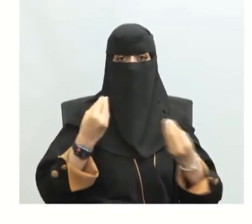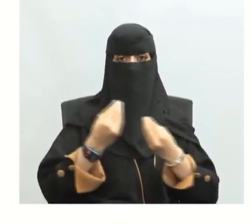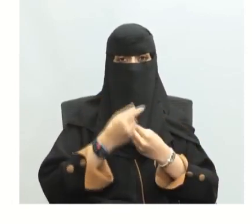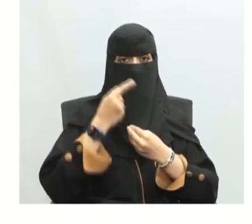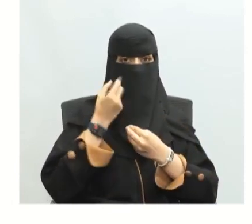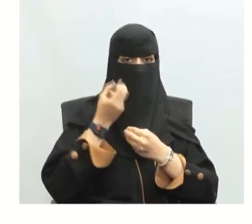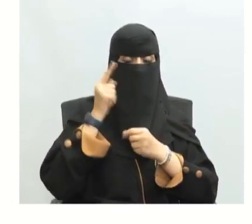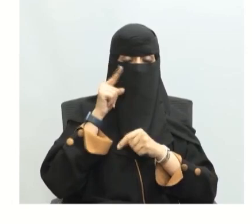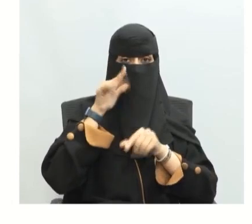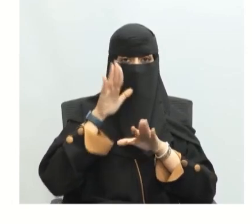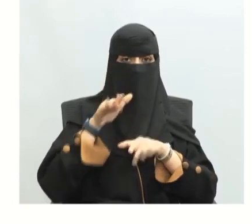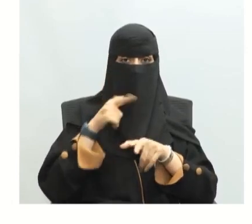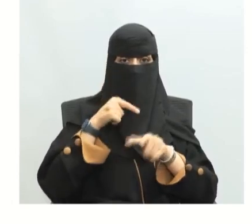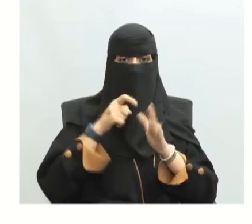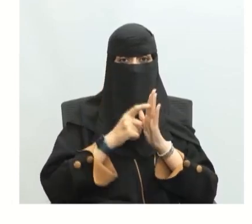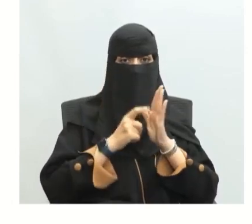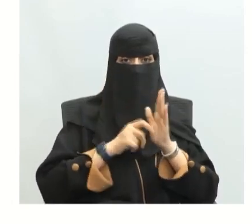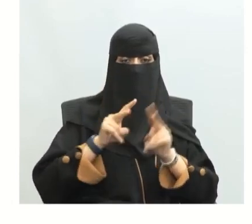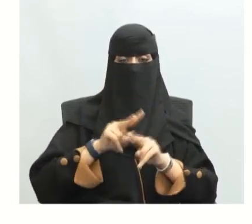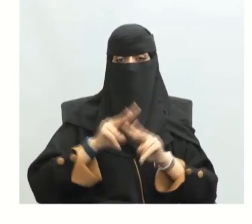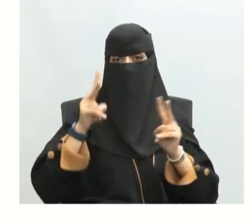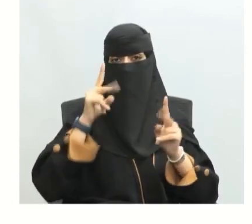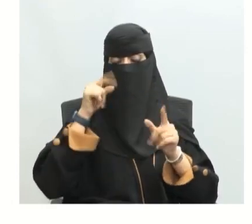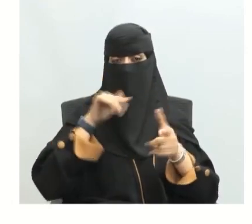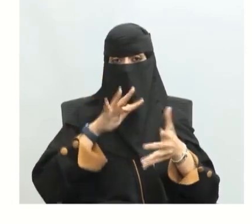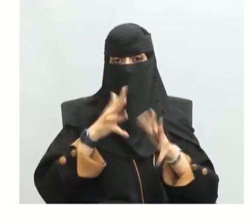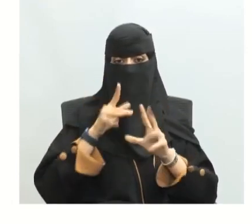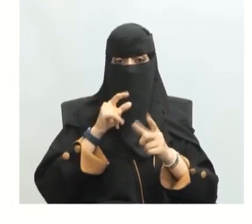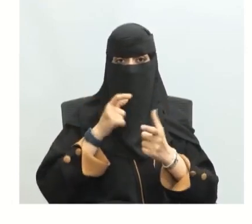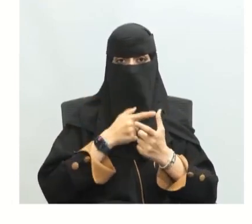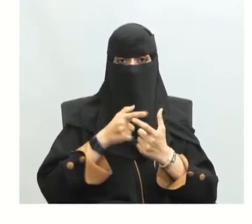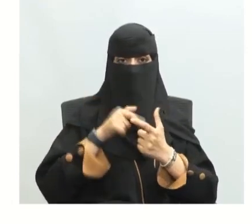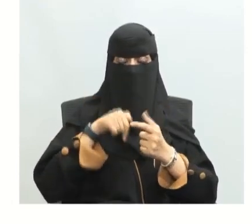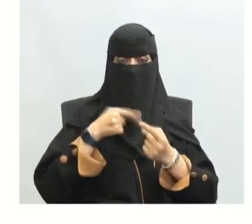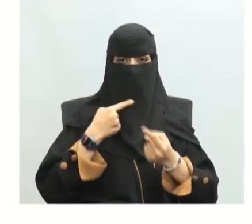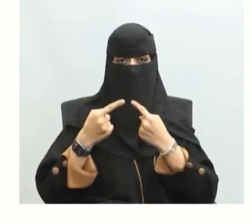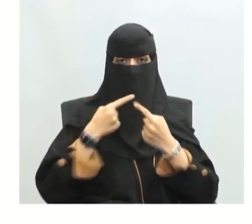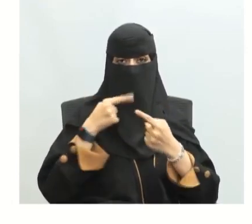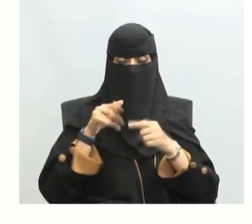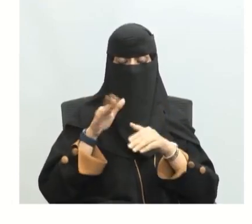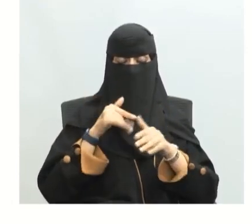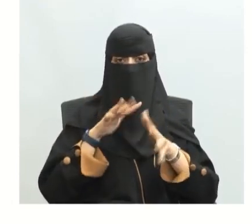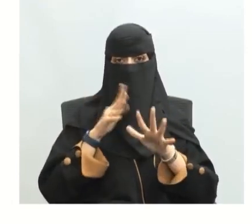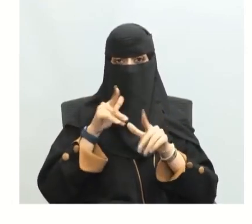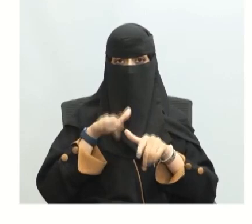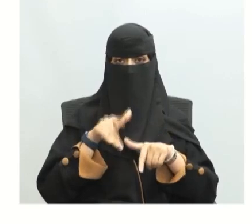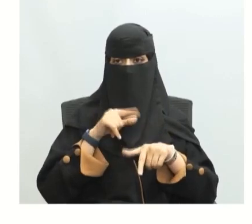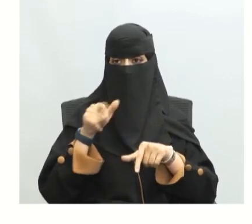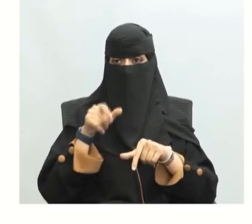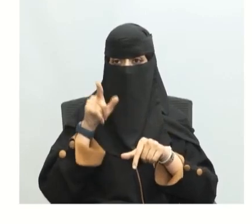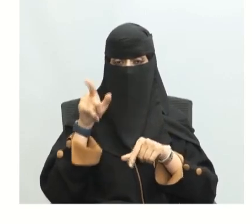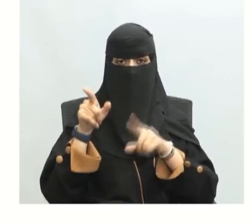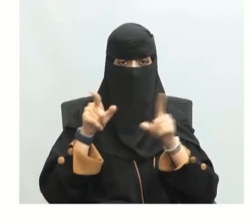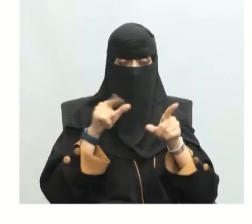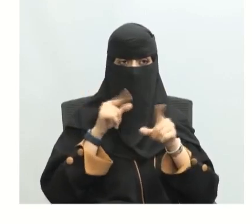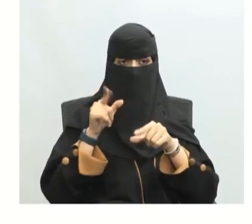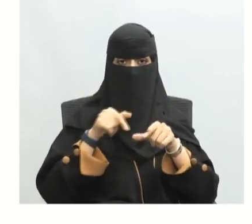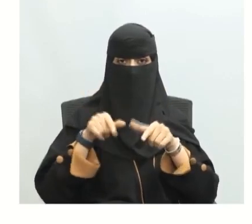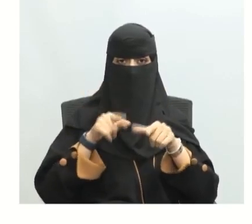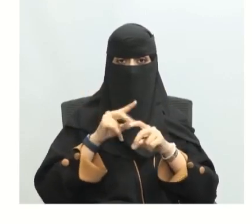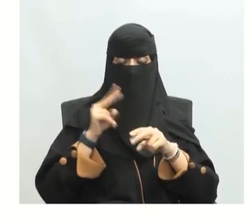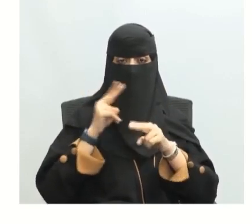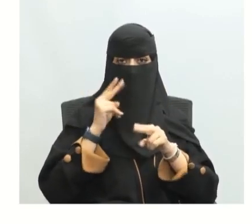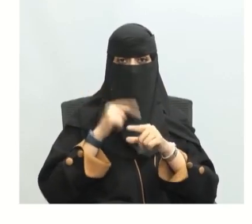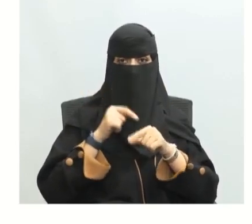الاراء وضبط الاختلافات بين الاطراف المتحاوره فاذا كان كلا من الاطراف